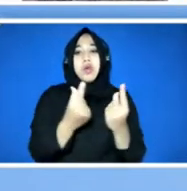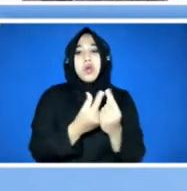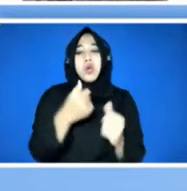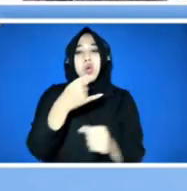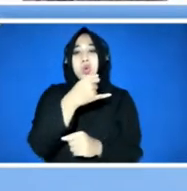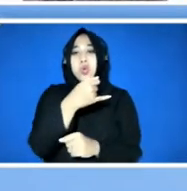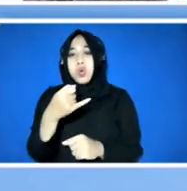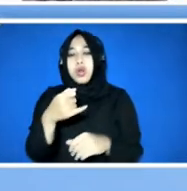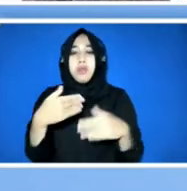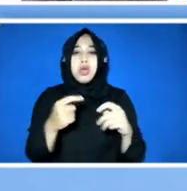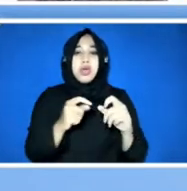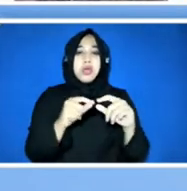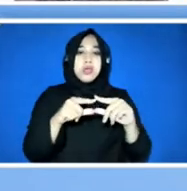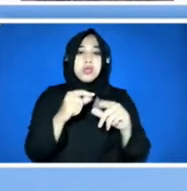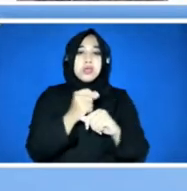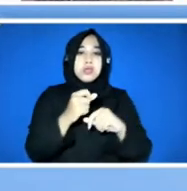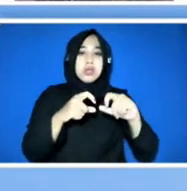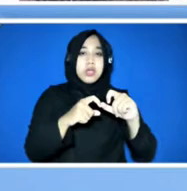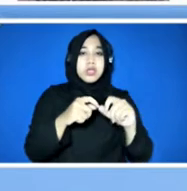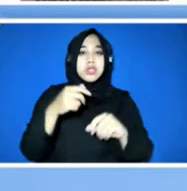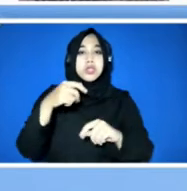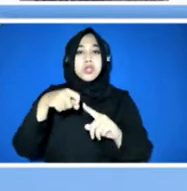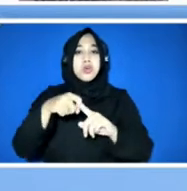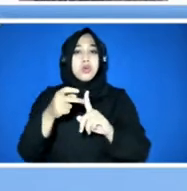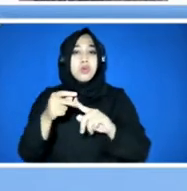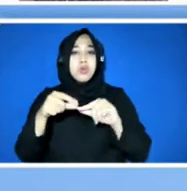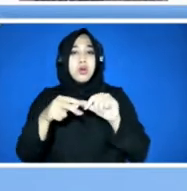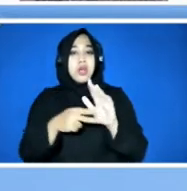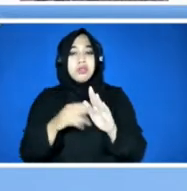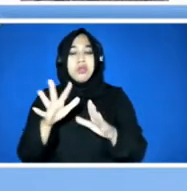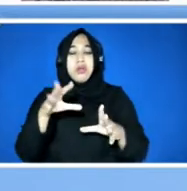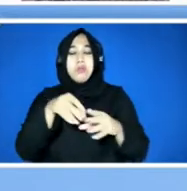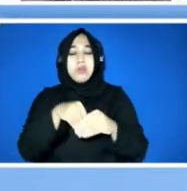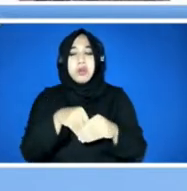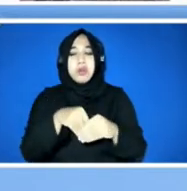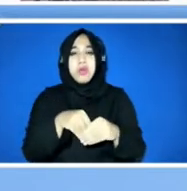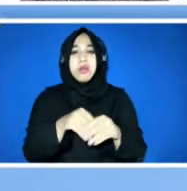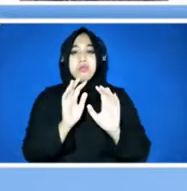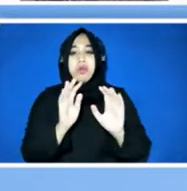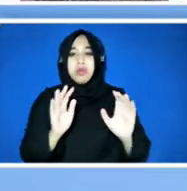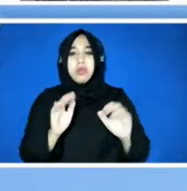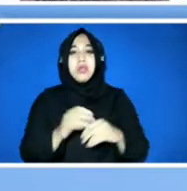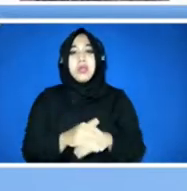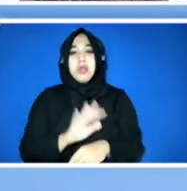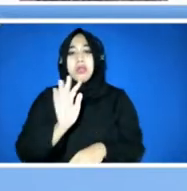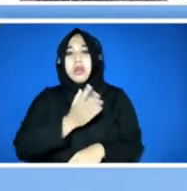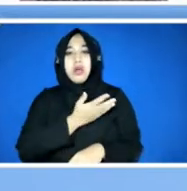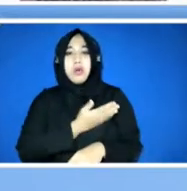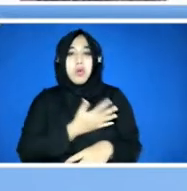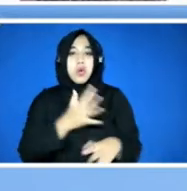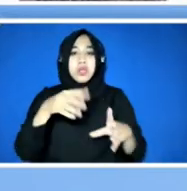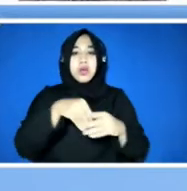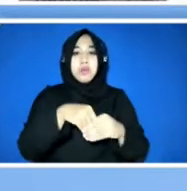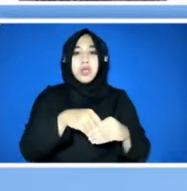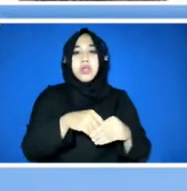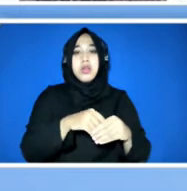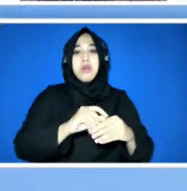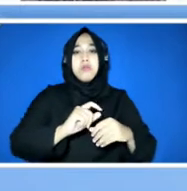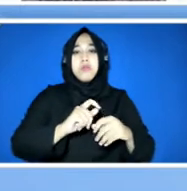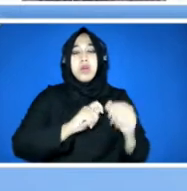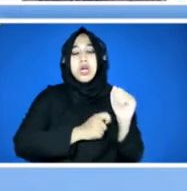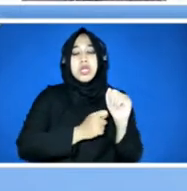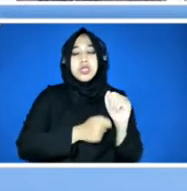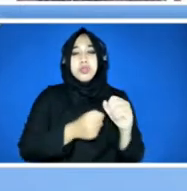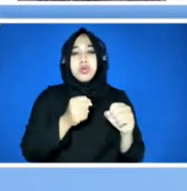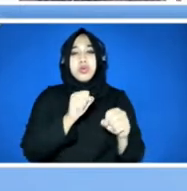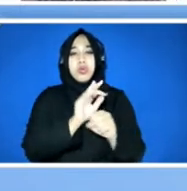kelurahan, kemudian tokoh masyarakat itu tidak banyak dilibatkan dalam, tidak banyak terlibat dan mau terlibat dalam prospek dan respon pandemi, sehingga kita